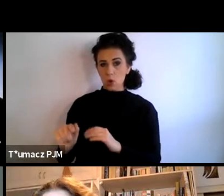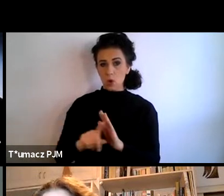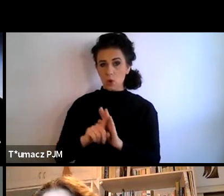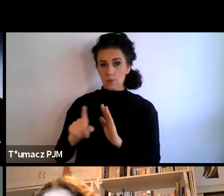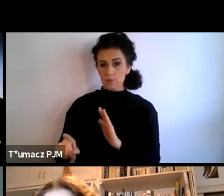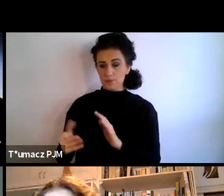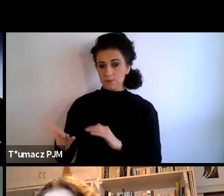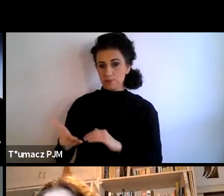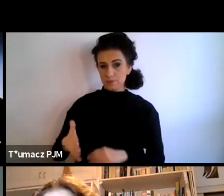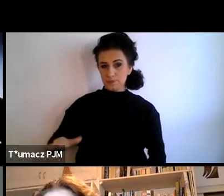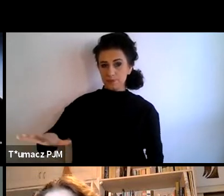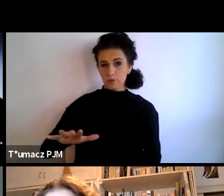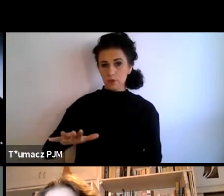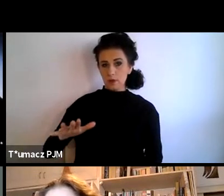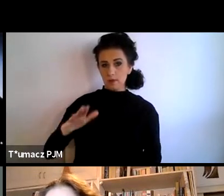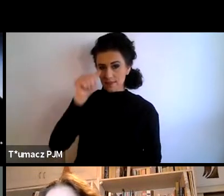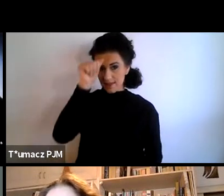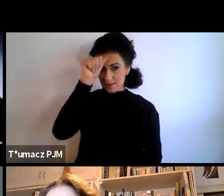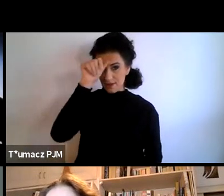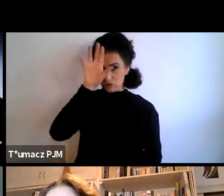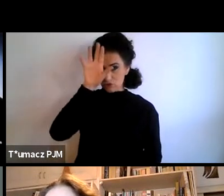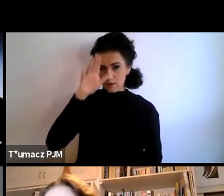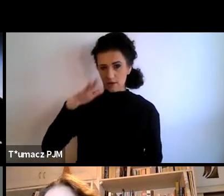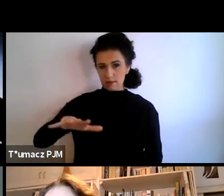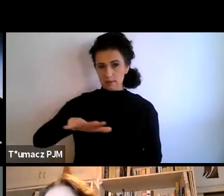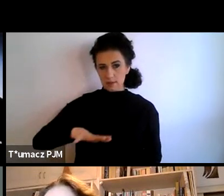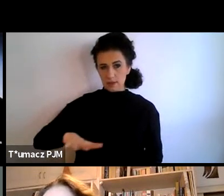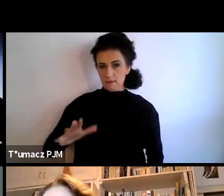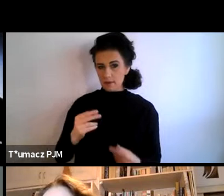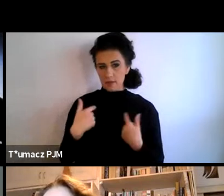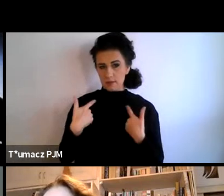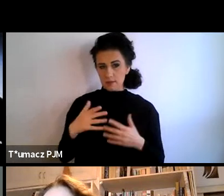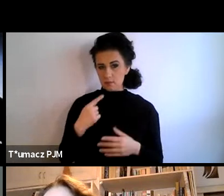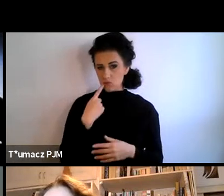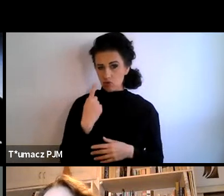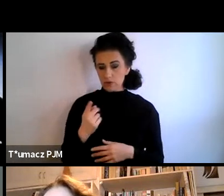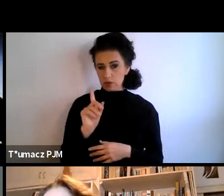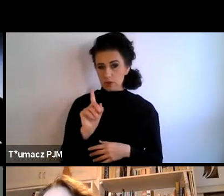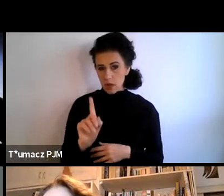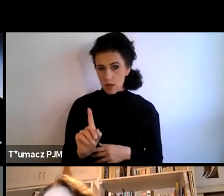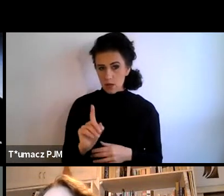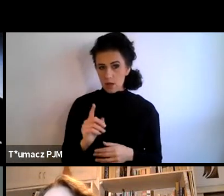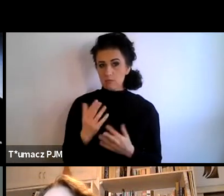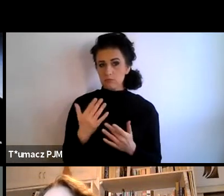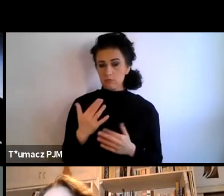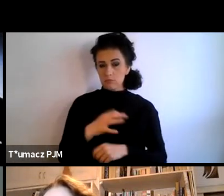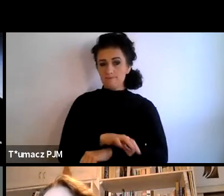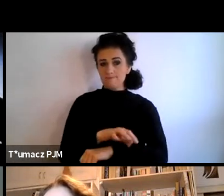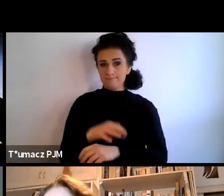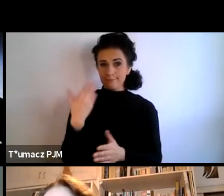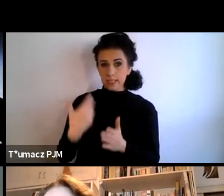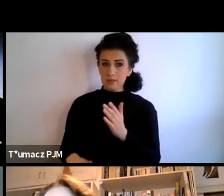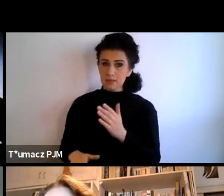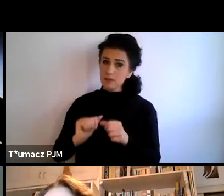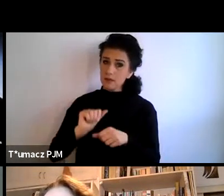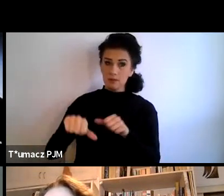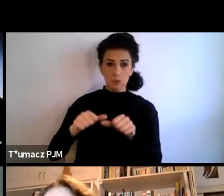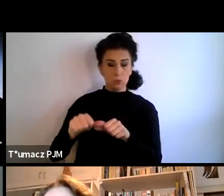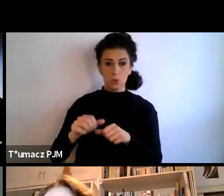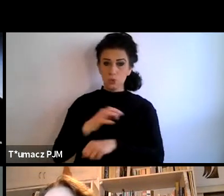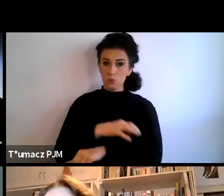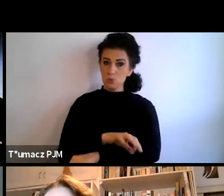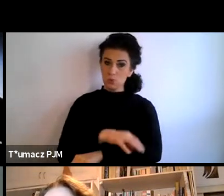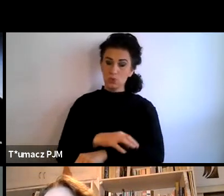jak to powiedzieć, szarej strefy, ale ilu studentów bądź to straciło rok studiów, czy nawet straciło